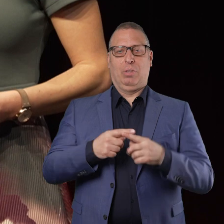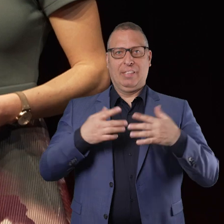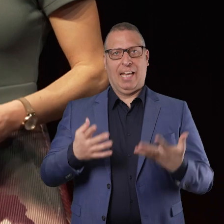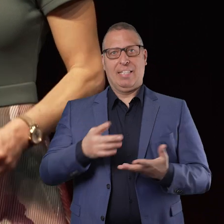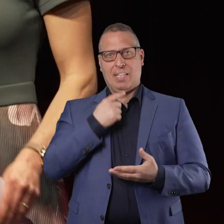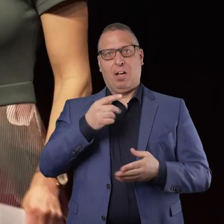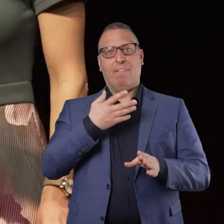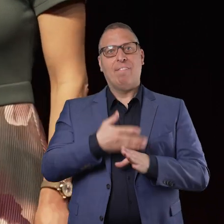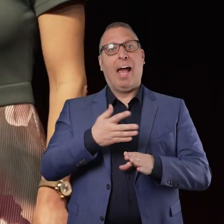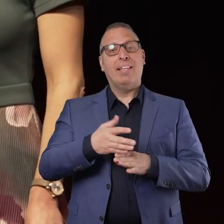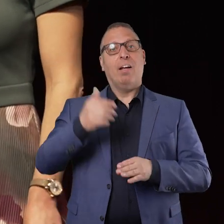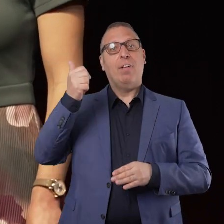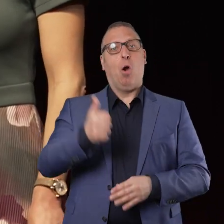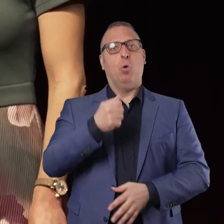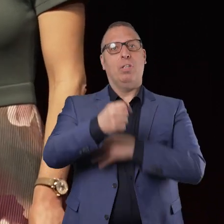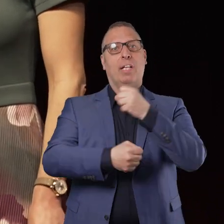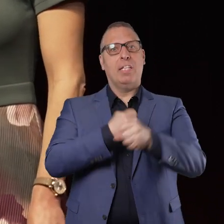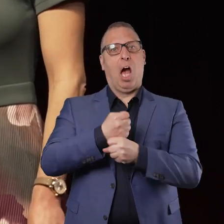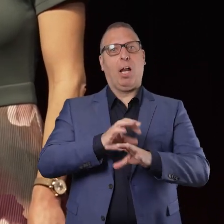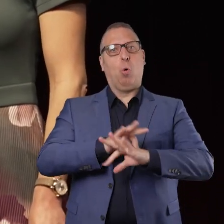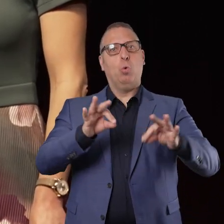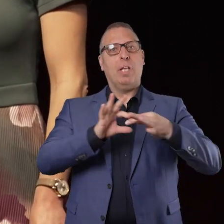feiern. Ich würde sagen, auf weitere